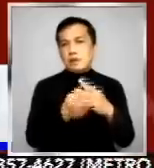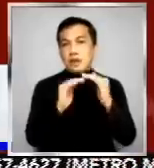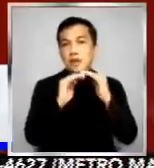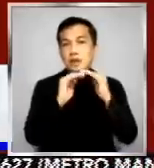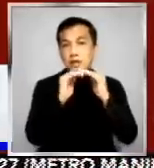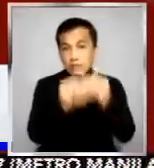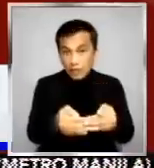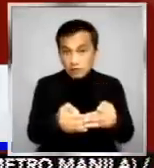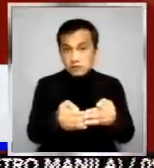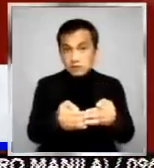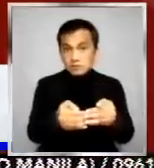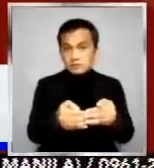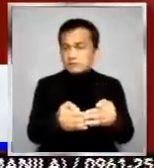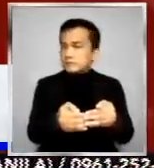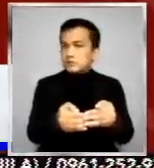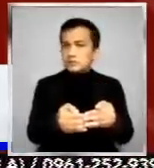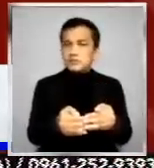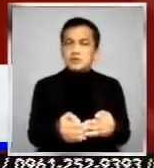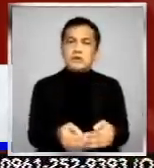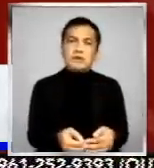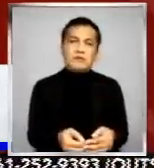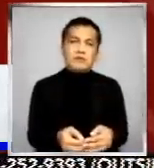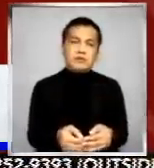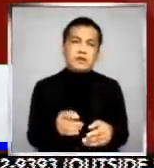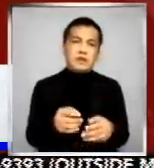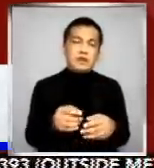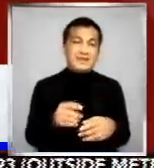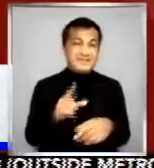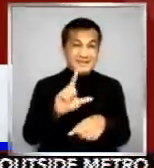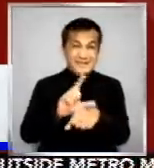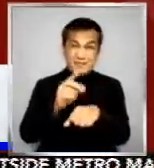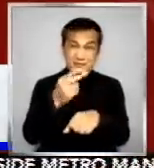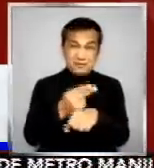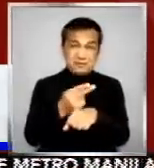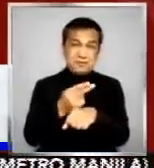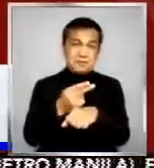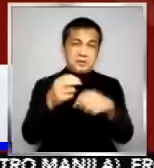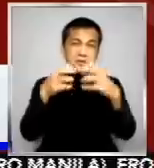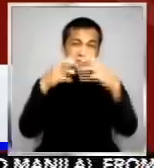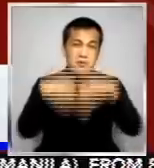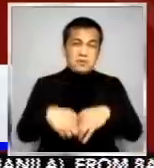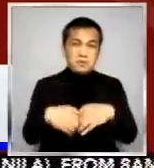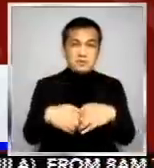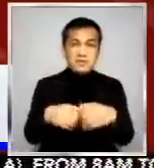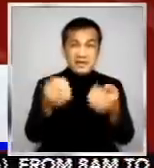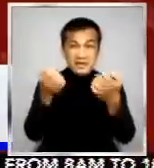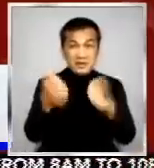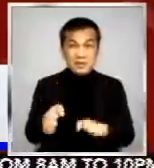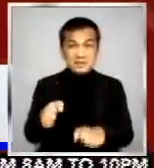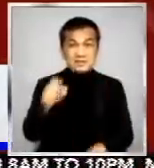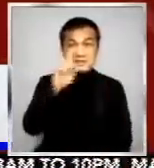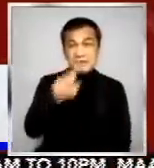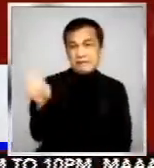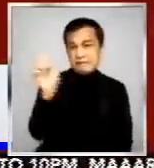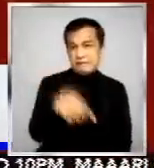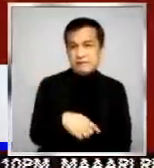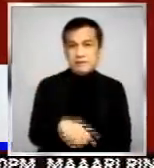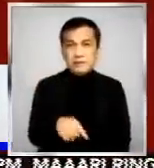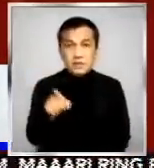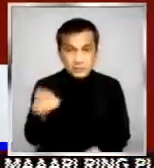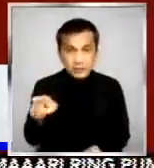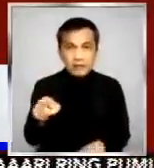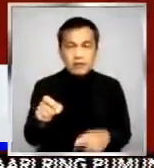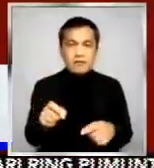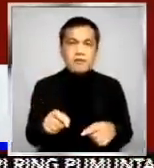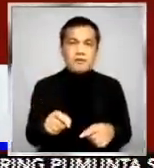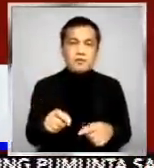sa tono ang kanyang kabuhayan dahil na-cancel ang mga event nila. Dito na umuno mabilis na naubos